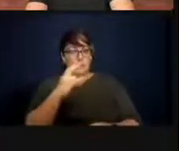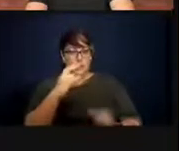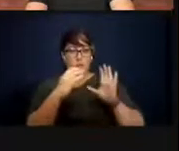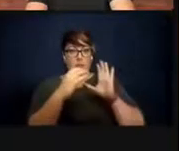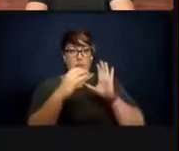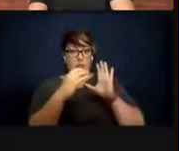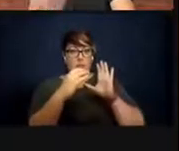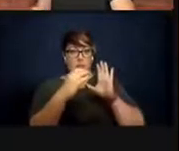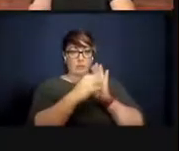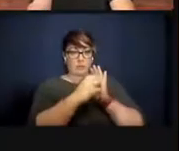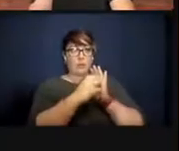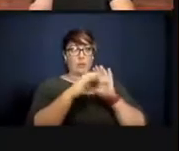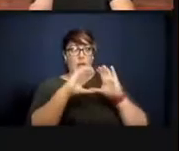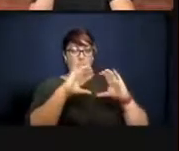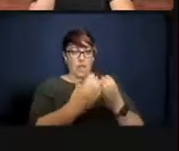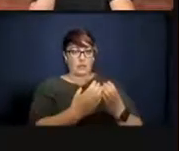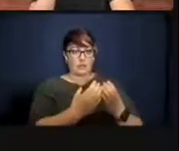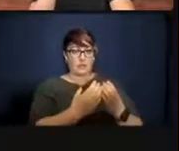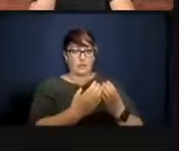elimu.